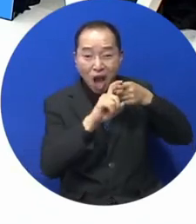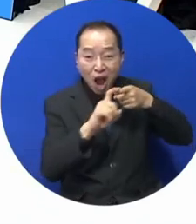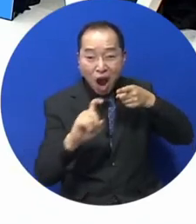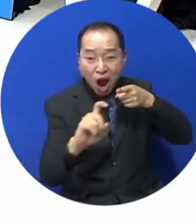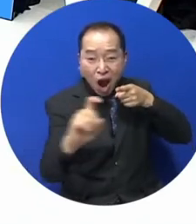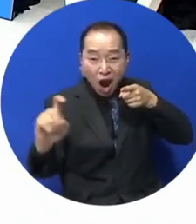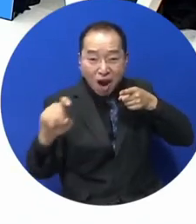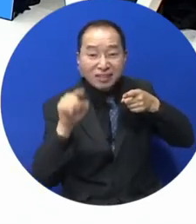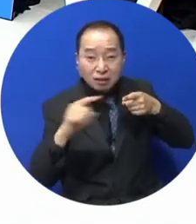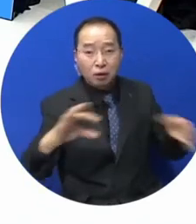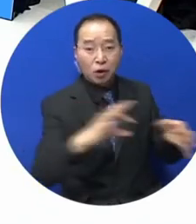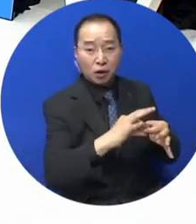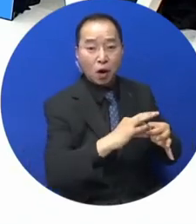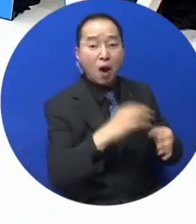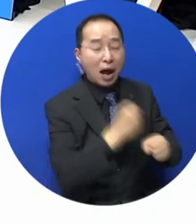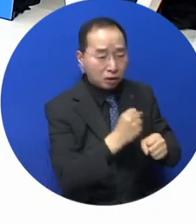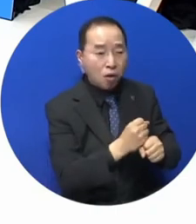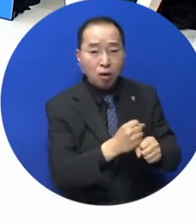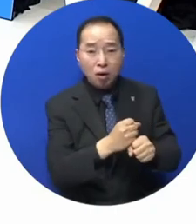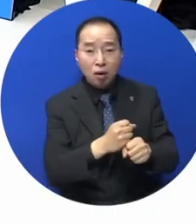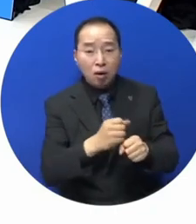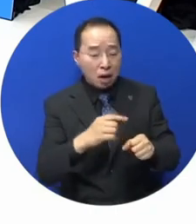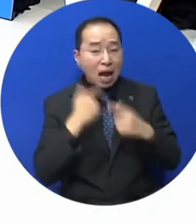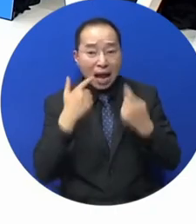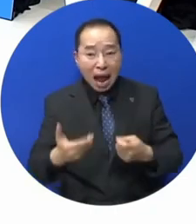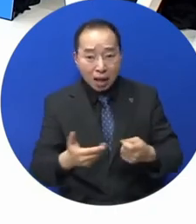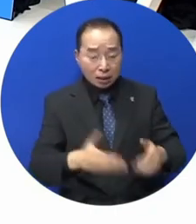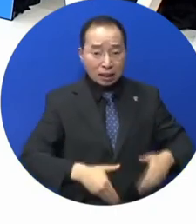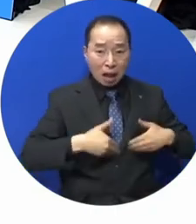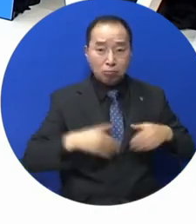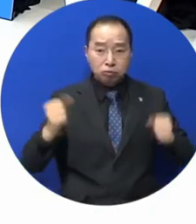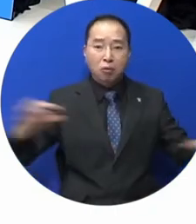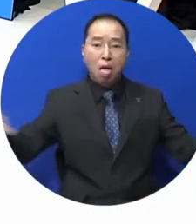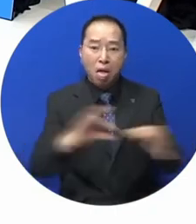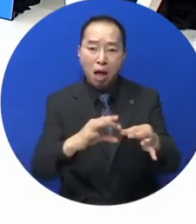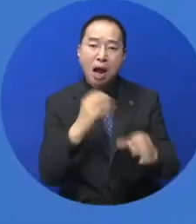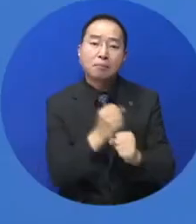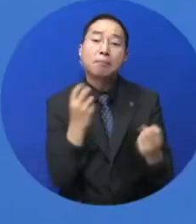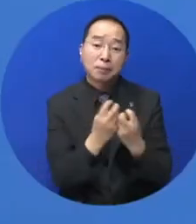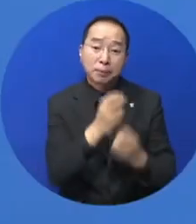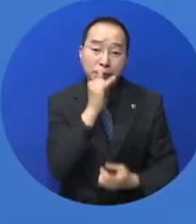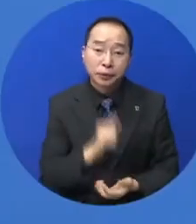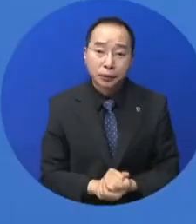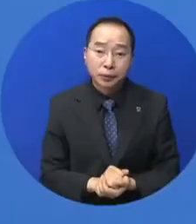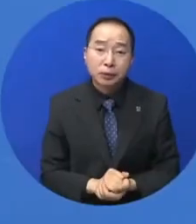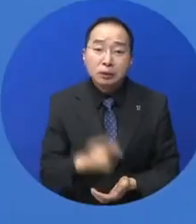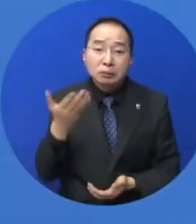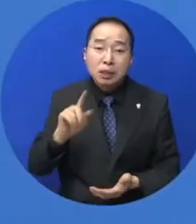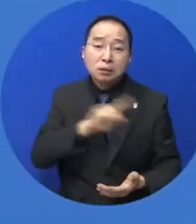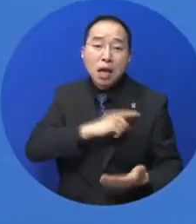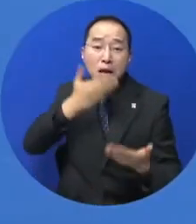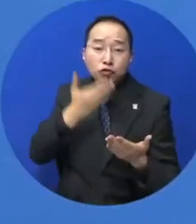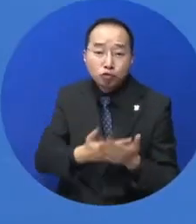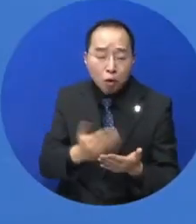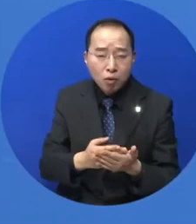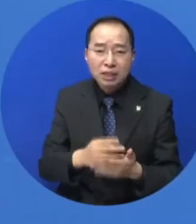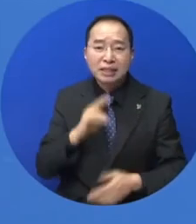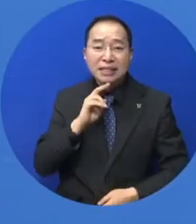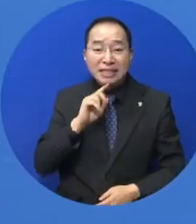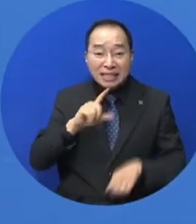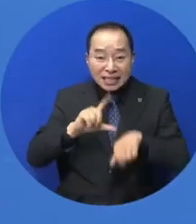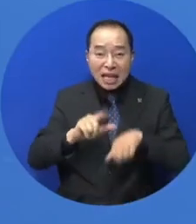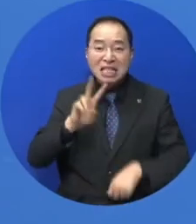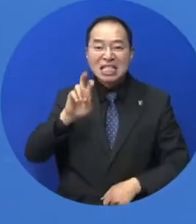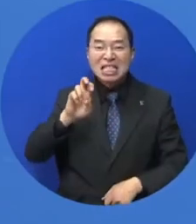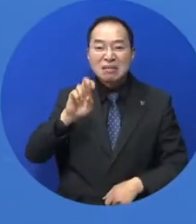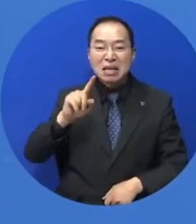강북 간의 어떤 그 소통이 원활하도록 하는 이러한 안이 있을 수가 있겠습니다. 그런데 제일 중요한 것은 21분